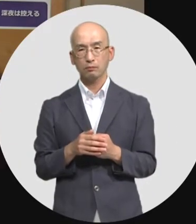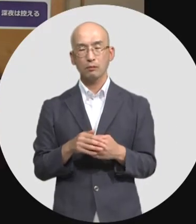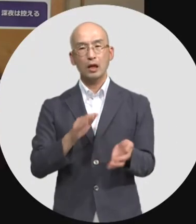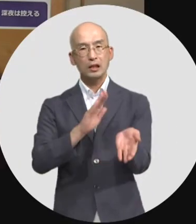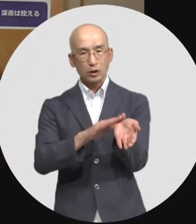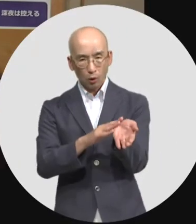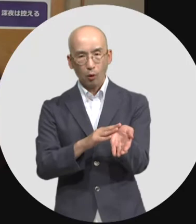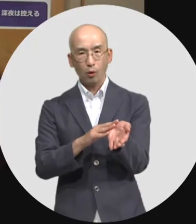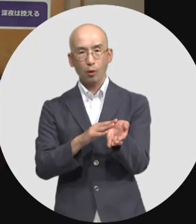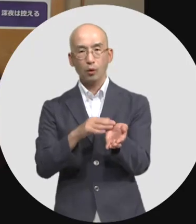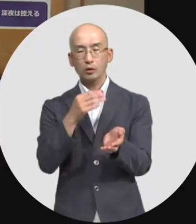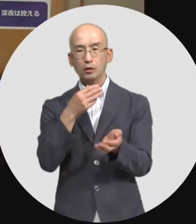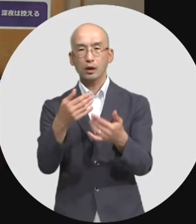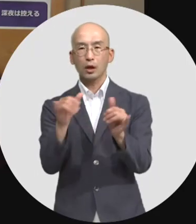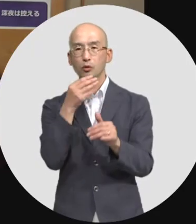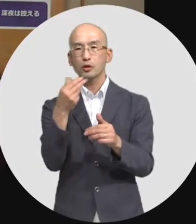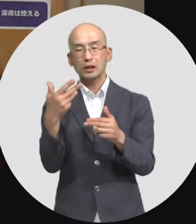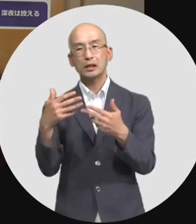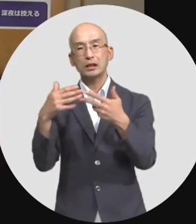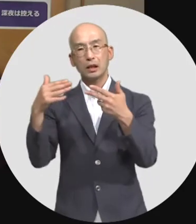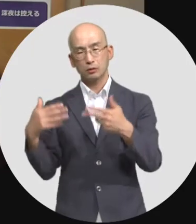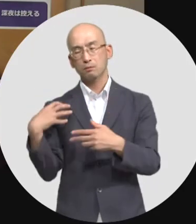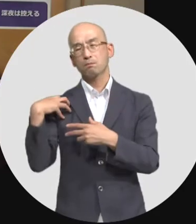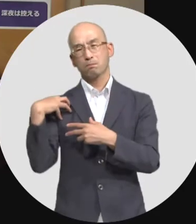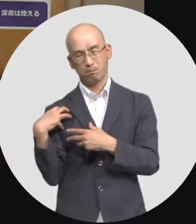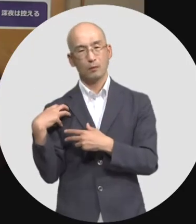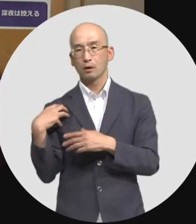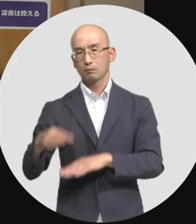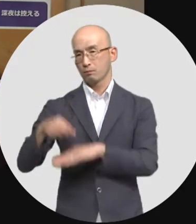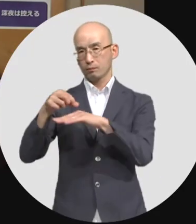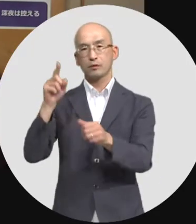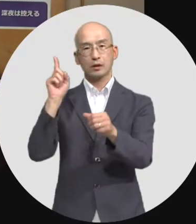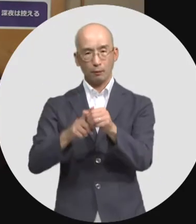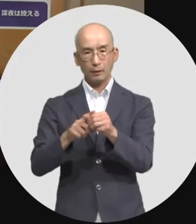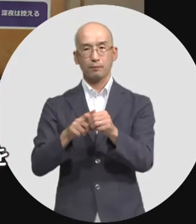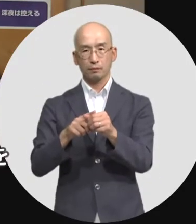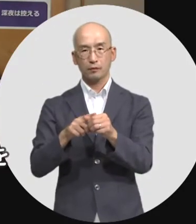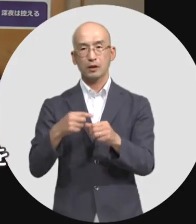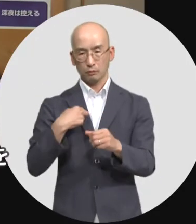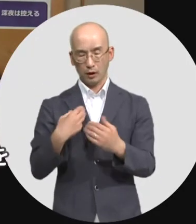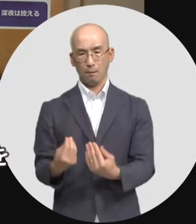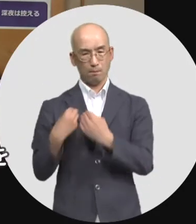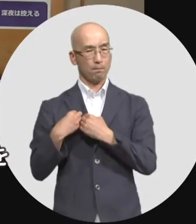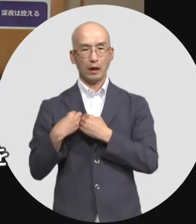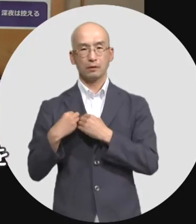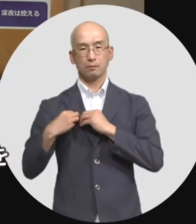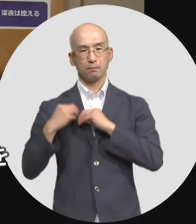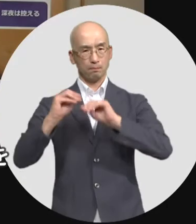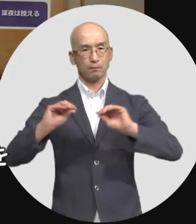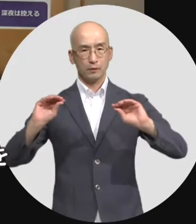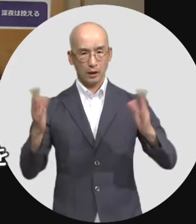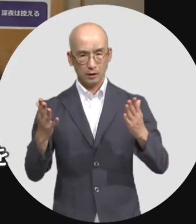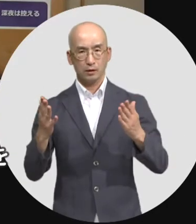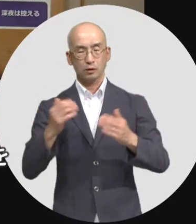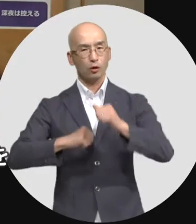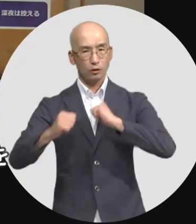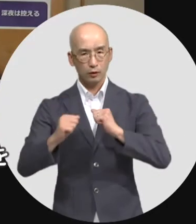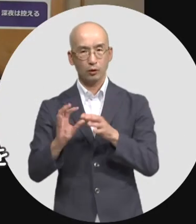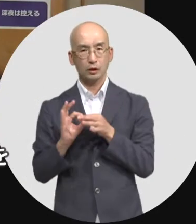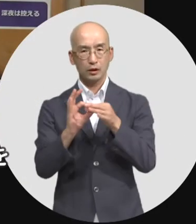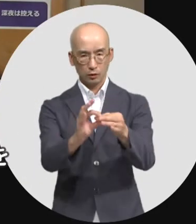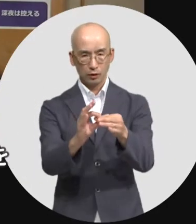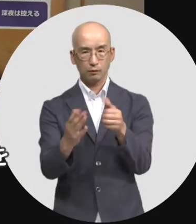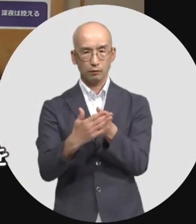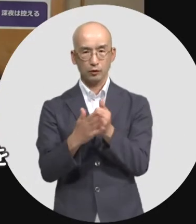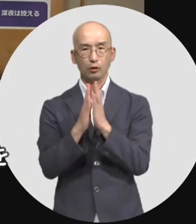関社会福祉施設の負担を、まあ、なるべく軽減するために感染しない感染させない取り組みを引き